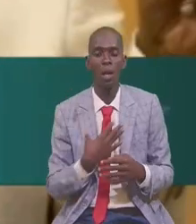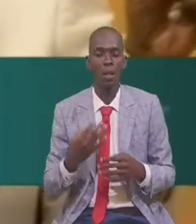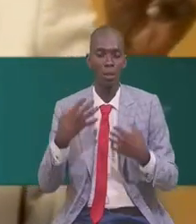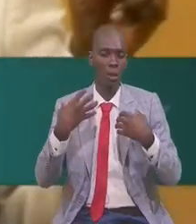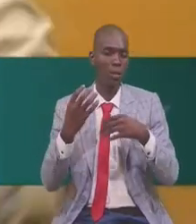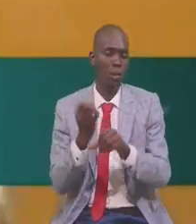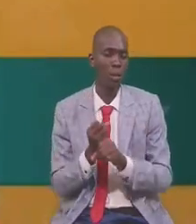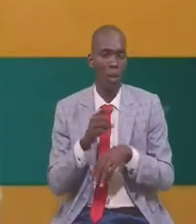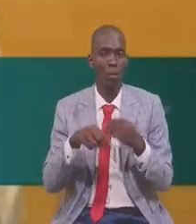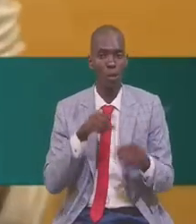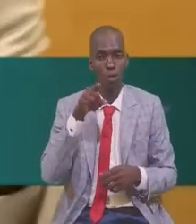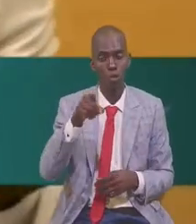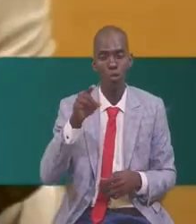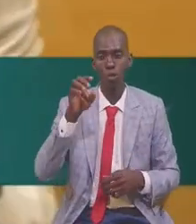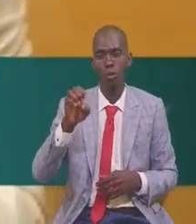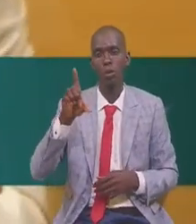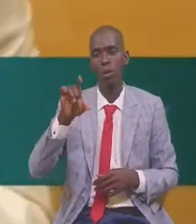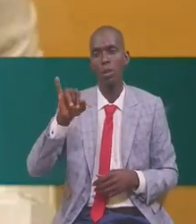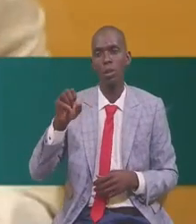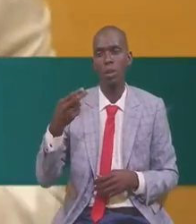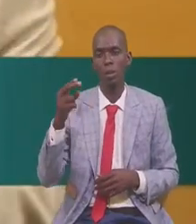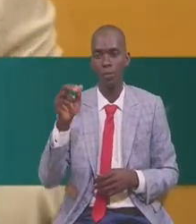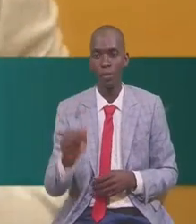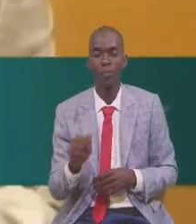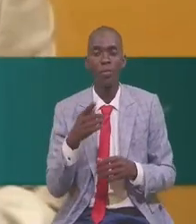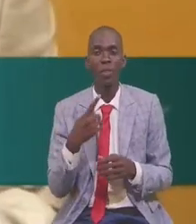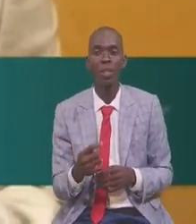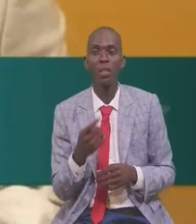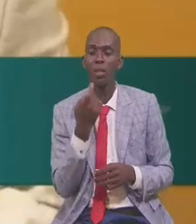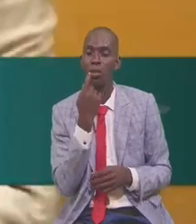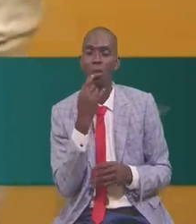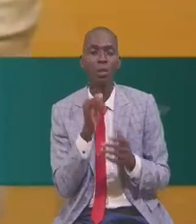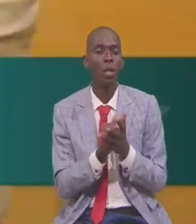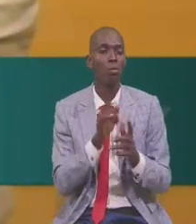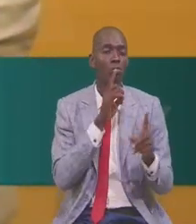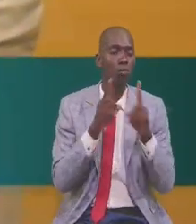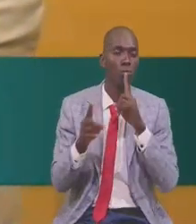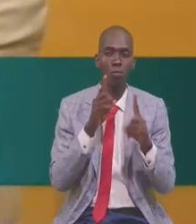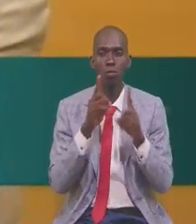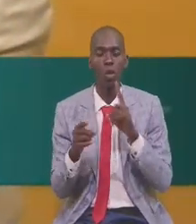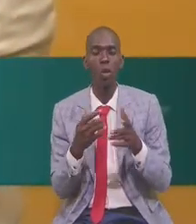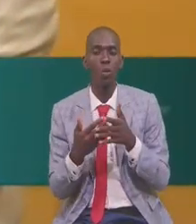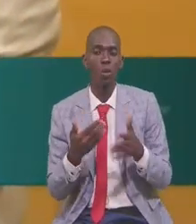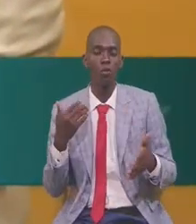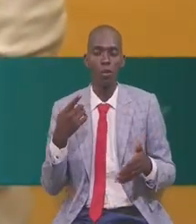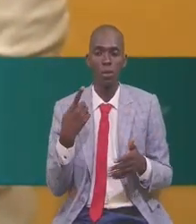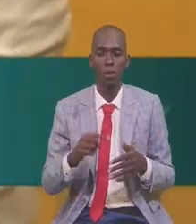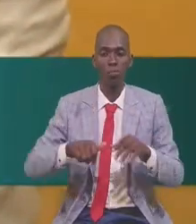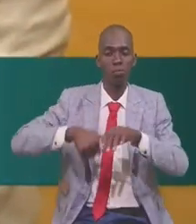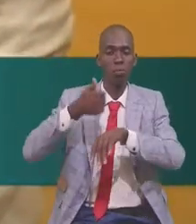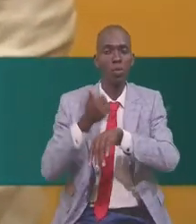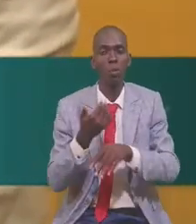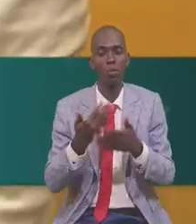Élie entendu de toi. Les langues qui parlent avant le